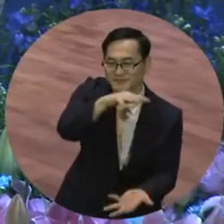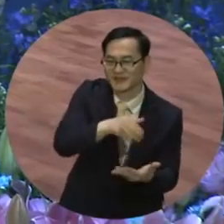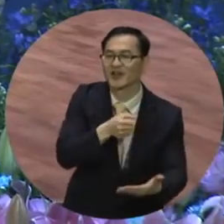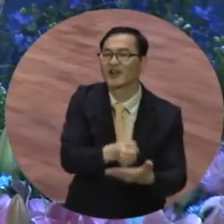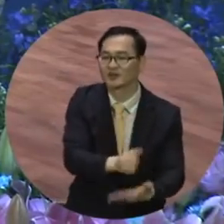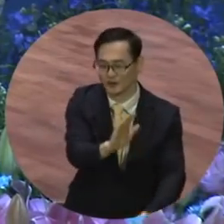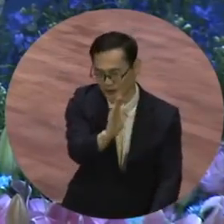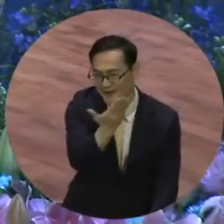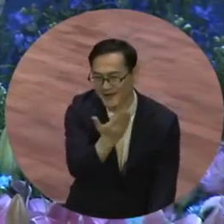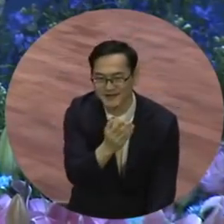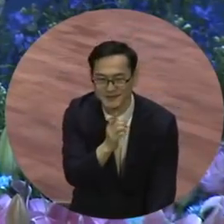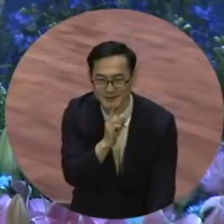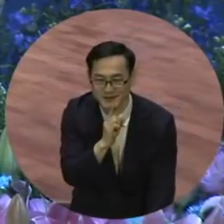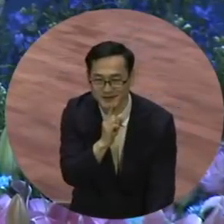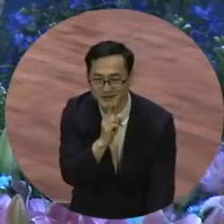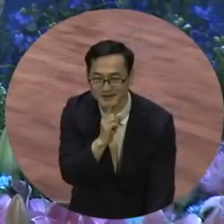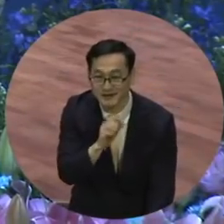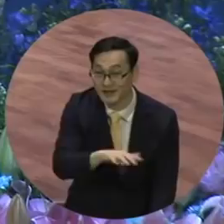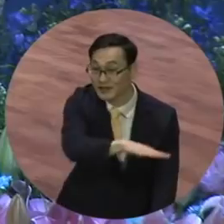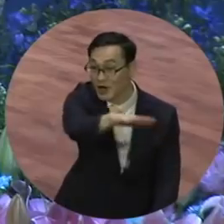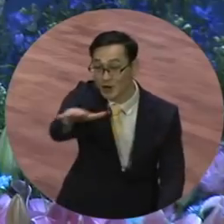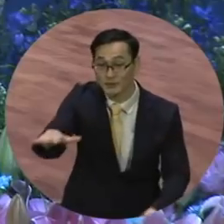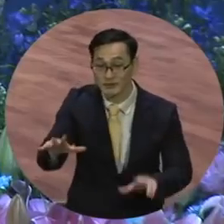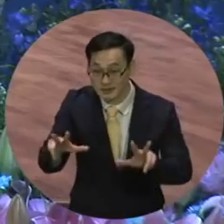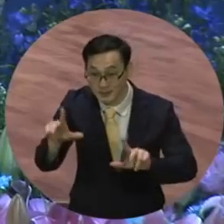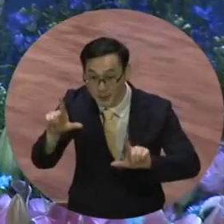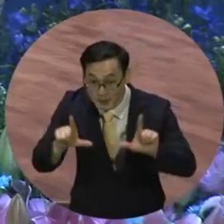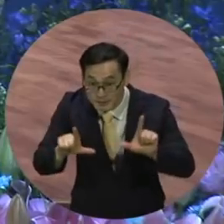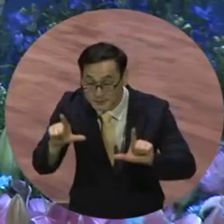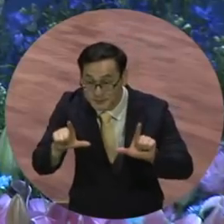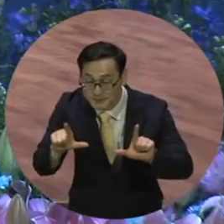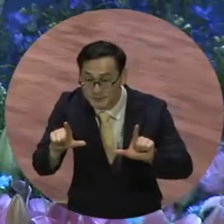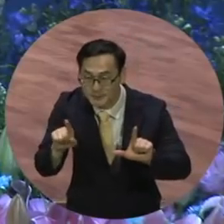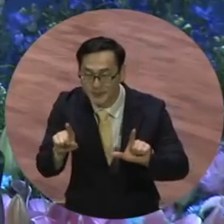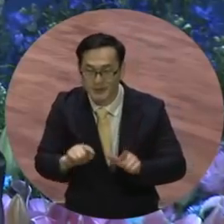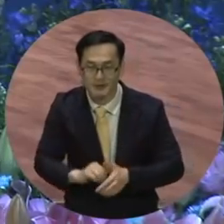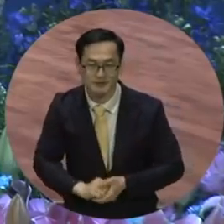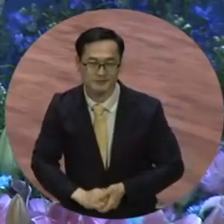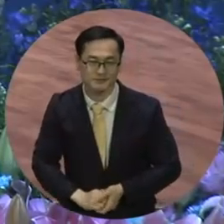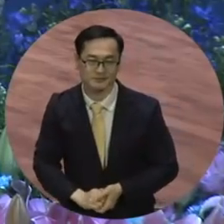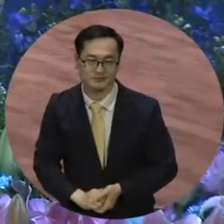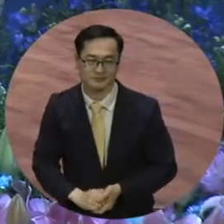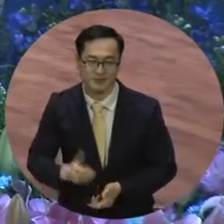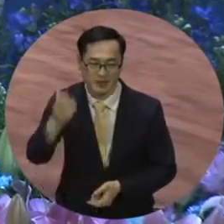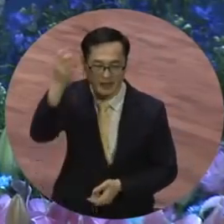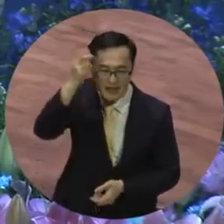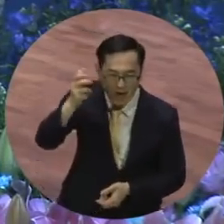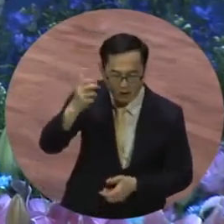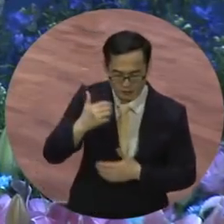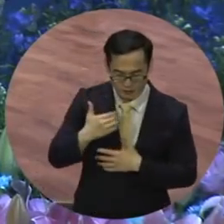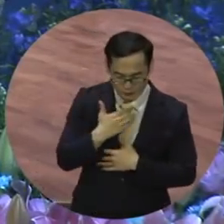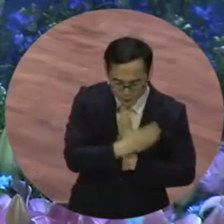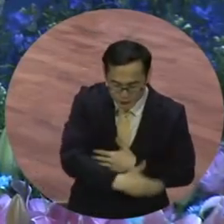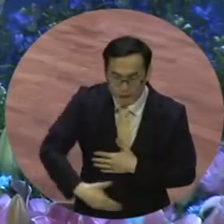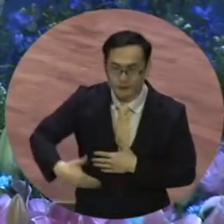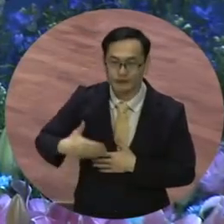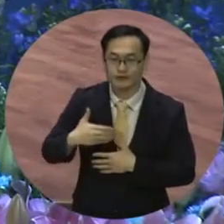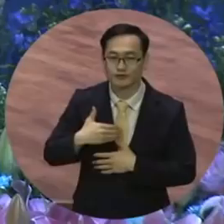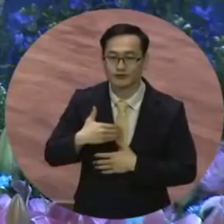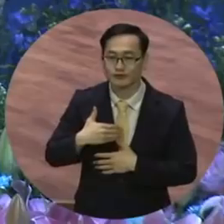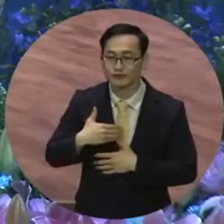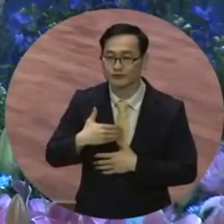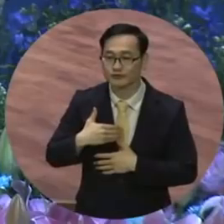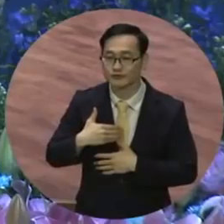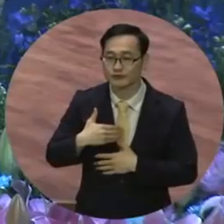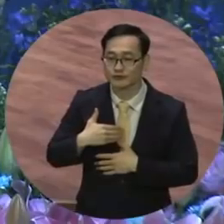아멘. 여러분이 지금 상태는요, 지금 영적으로나 육적으로나 지금 상태는요,